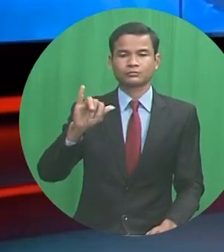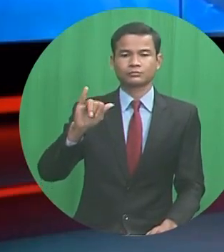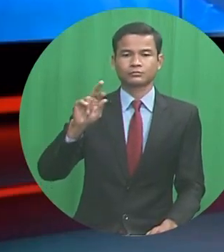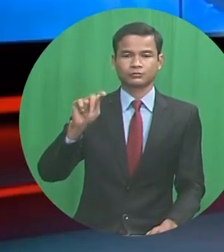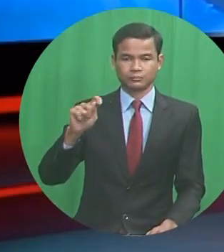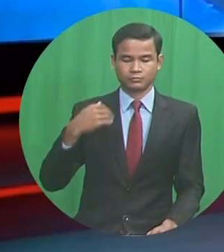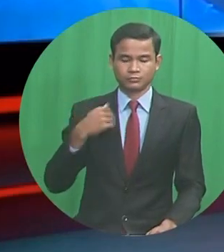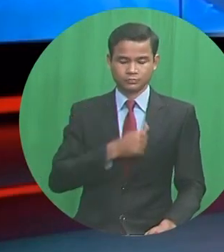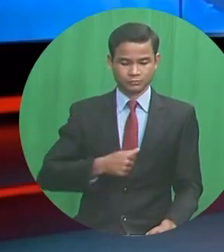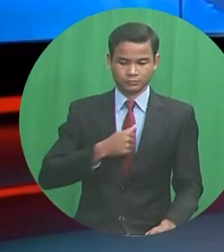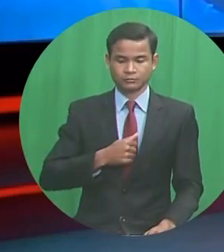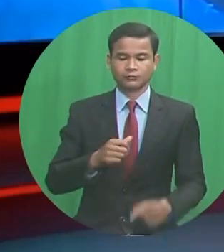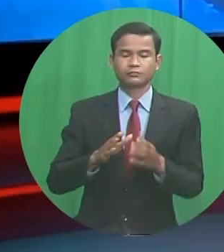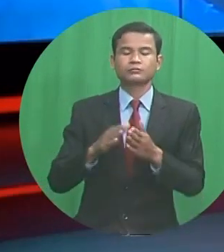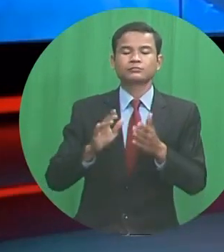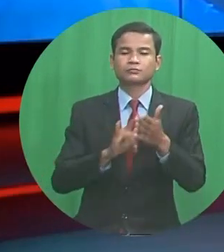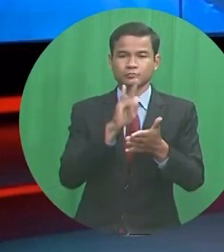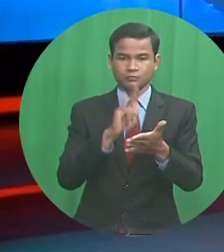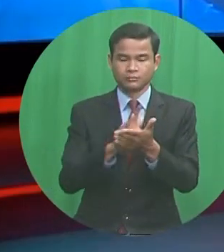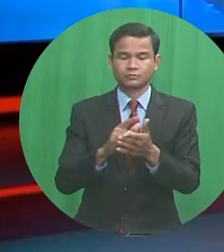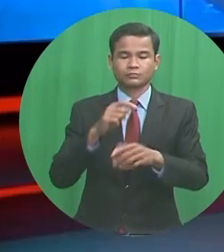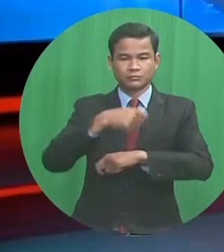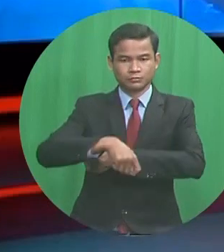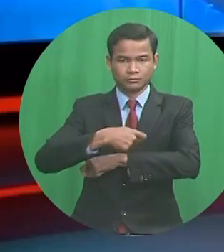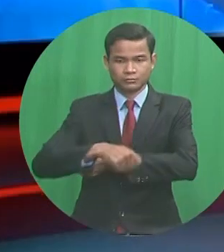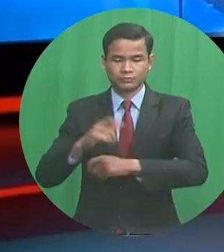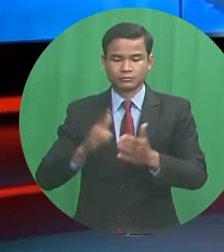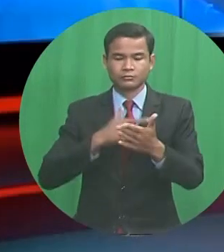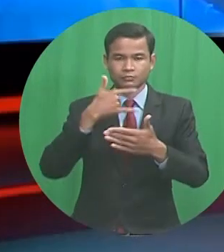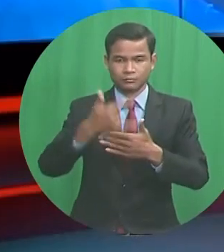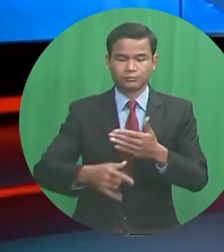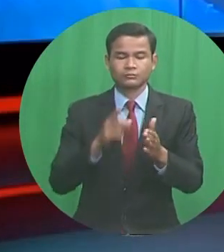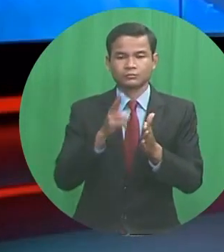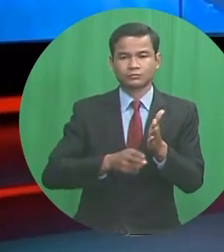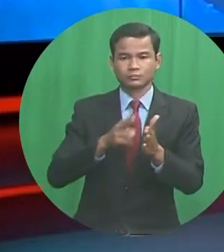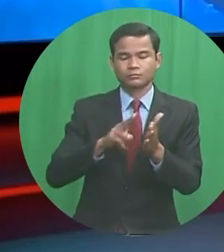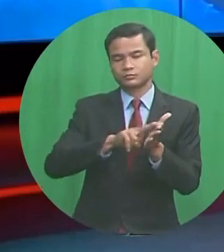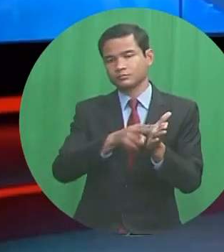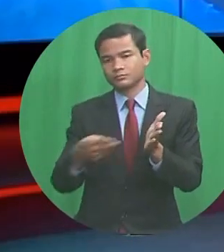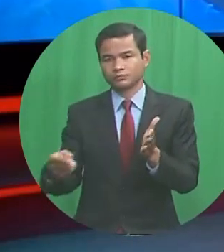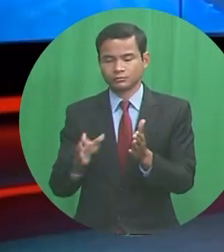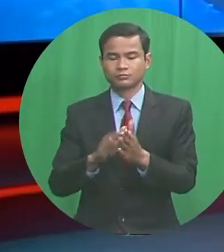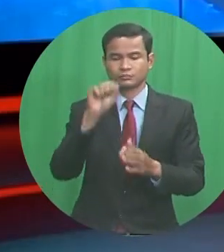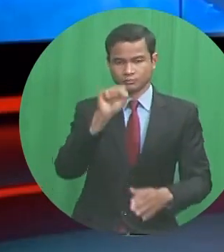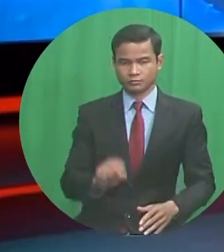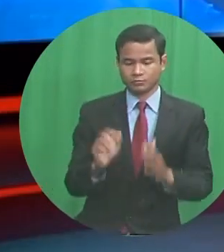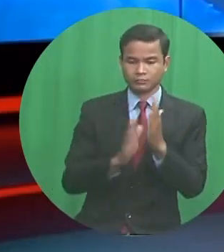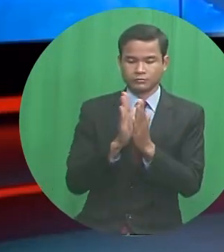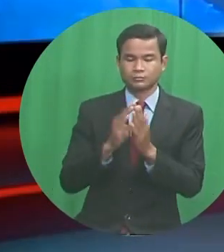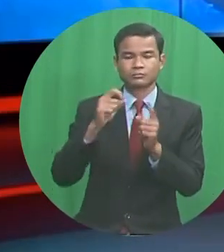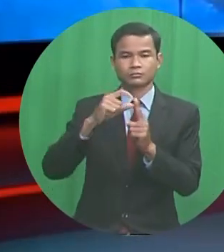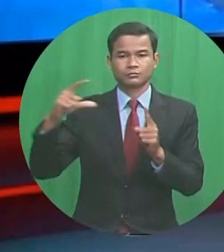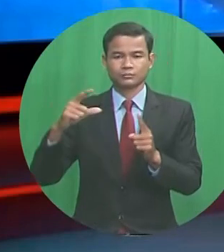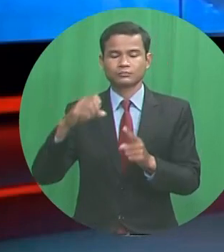ស្ដាយទៅកាន់ក្រុមពលរដ្ឋដែលរងរបួសបន្ទាប់ពីរថភ្លើងមួយខ្សែបានក្រឡាប់នៅភៀកខាងត្បូងប្រទេសប៉ាគីស្ថាន